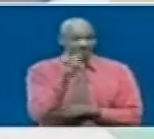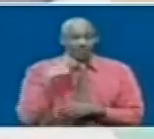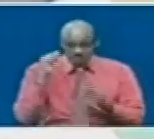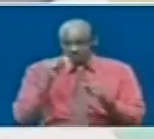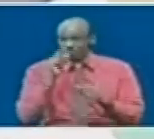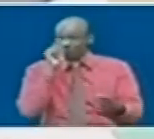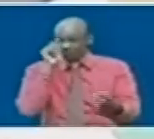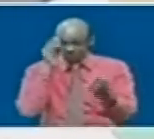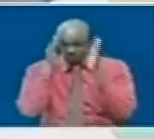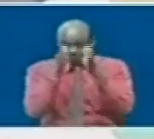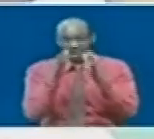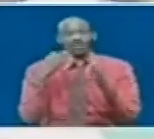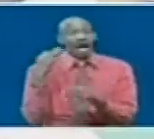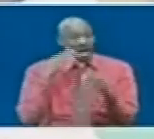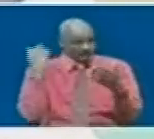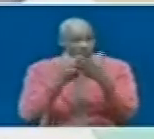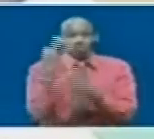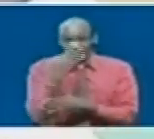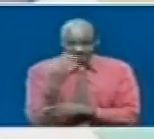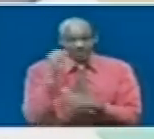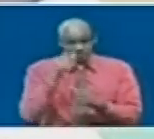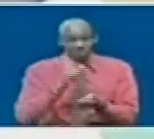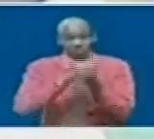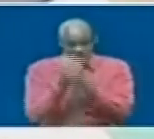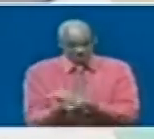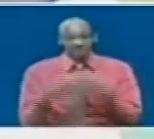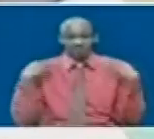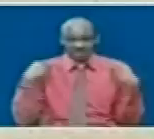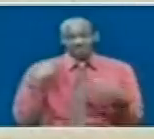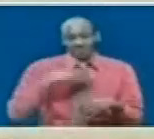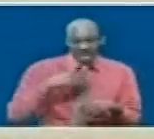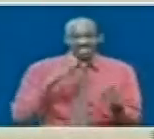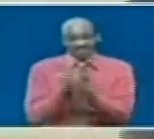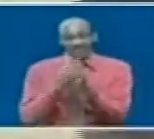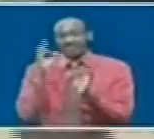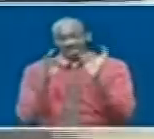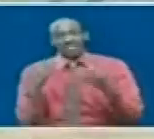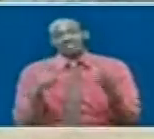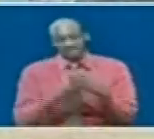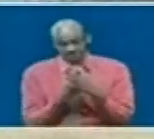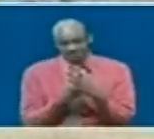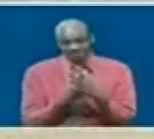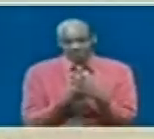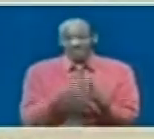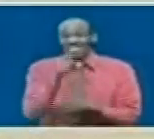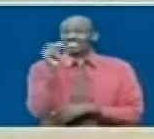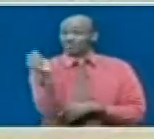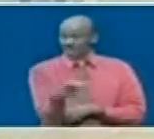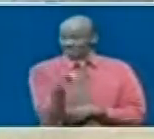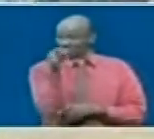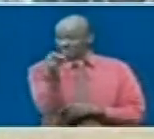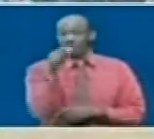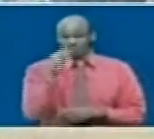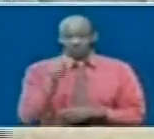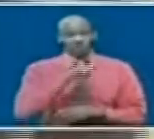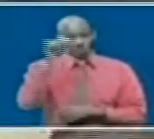tutaangazia hadi siku ya Wednesday ambapo tutabadilisha mazoezi yetu na tuingilie mambo ya tactics. Mwishoni mwa mwezi huu timu hiyo itaelekea mjini